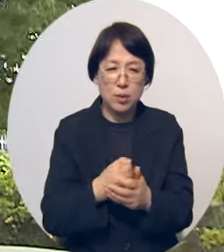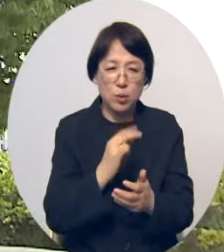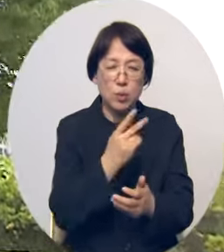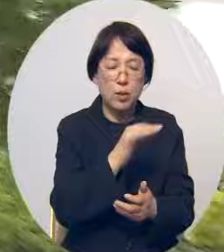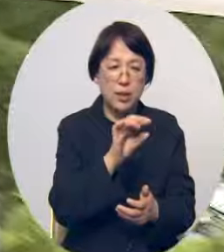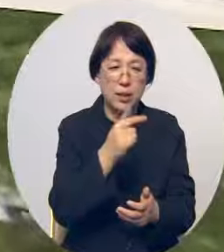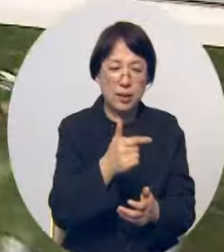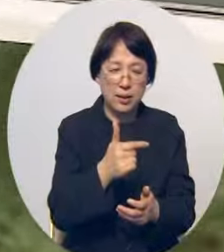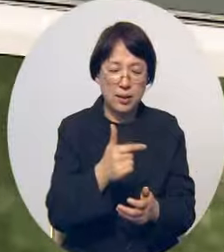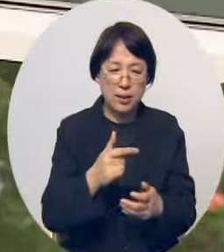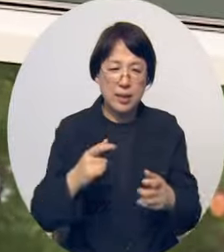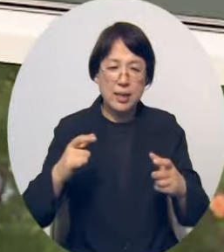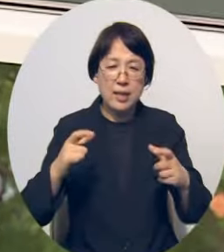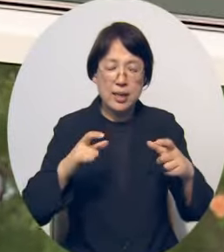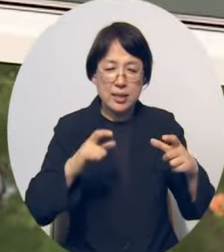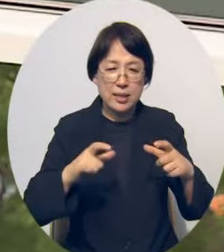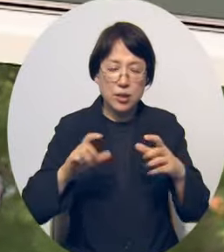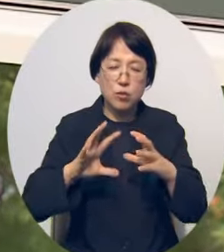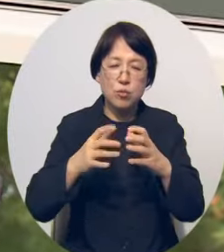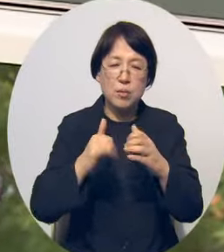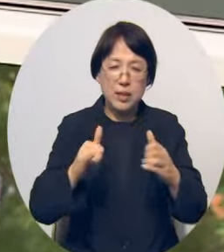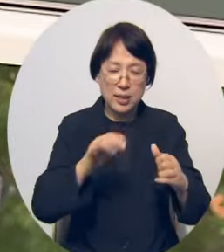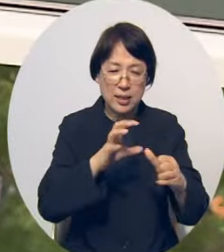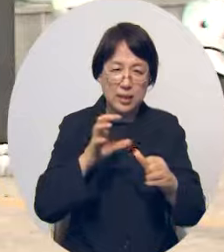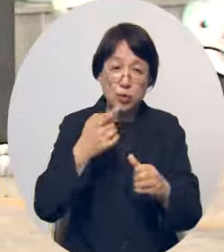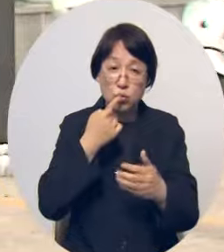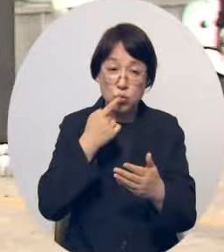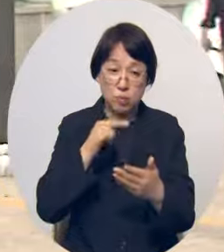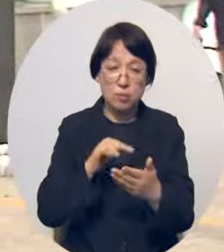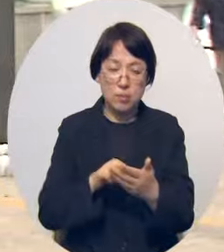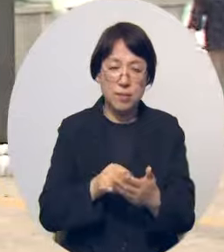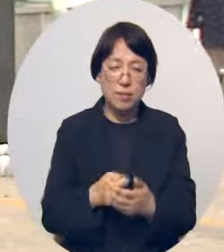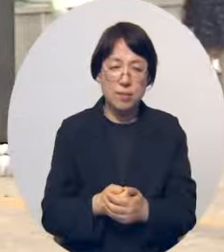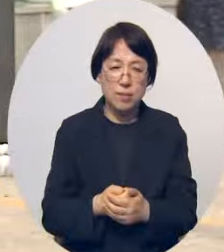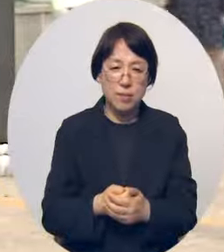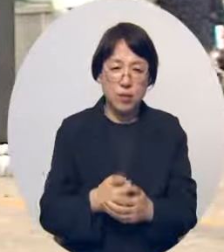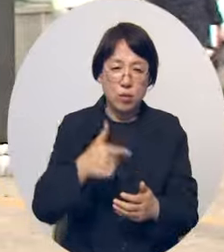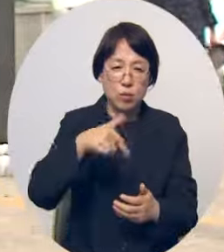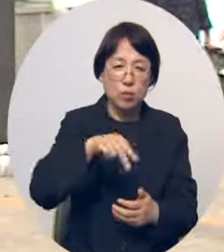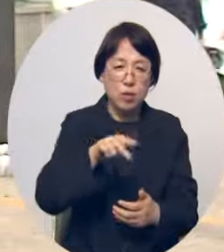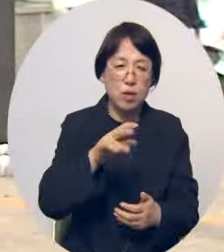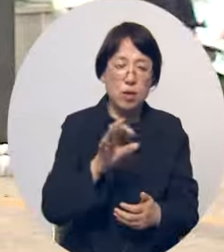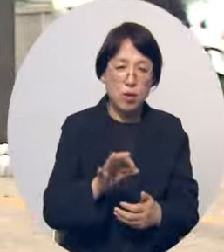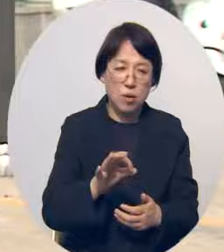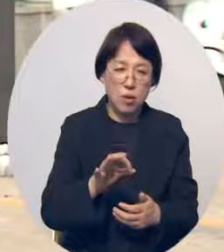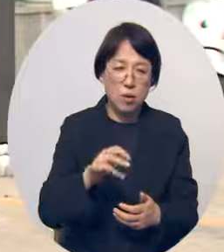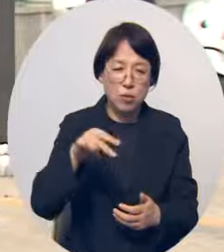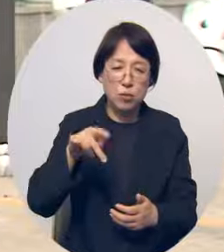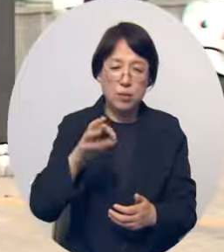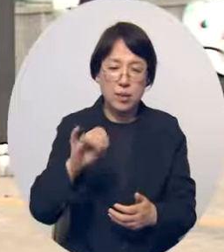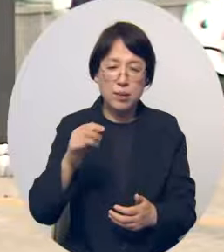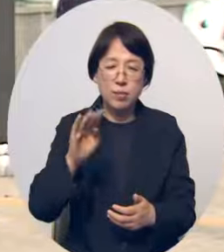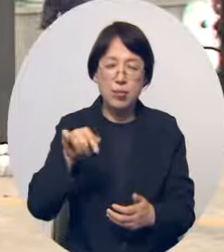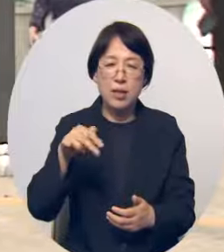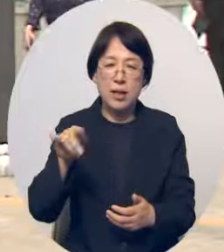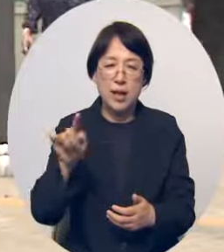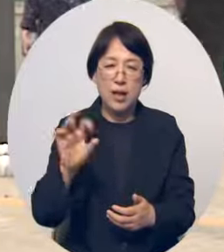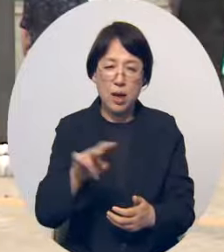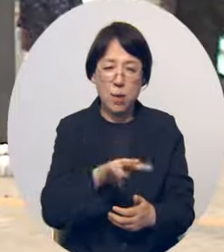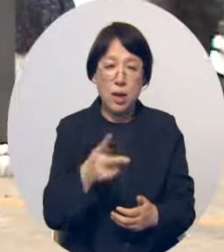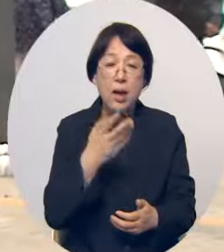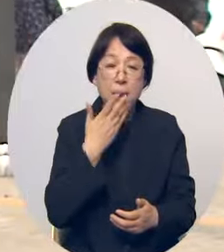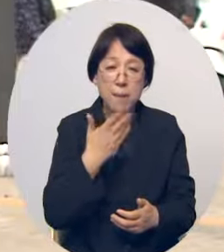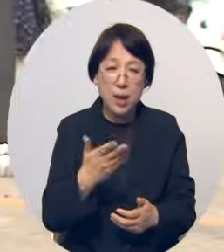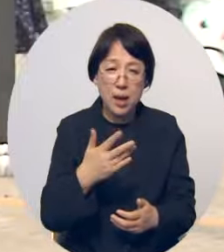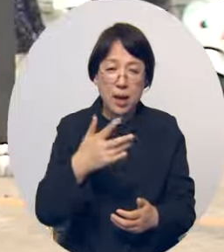용인뿐 아니라 인근 지역 주민들의 이용도 쉬워집니다. 구성역에서는 수인 분당선으로의 환승이 가능해 수원을